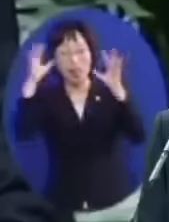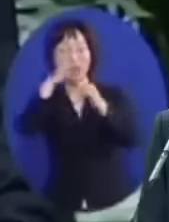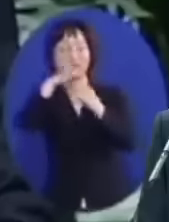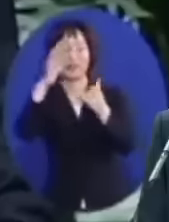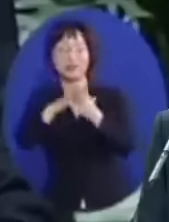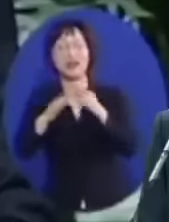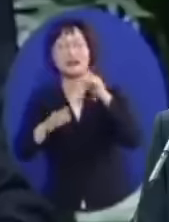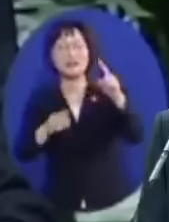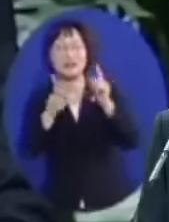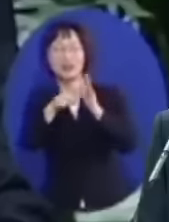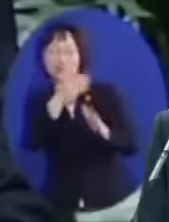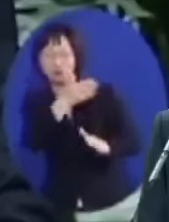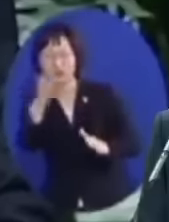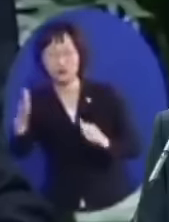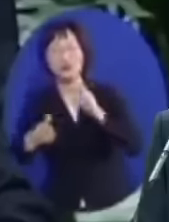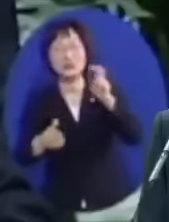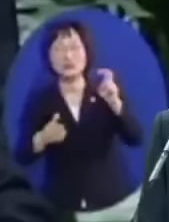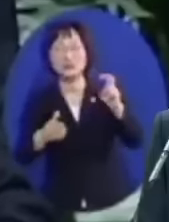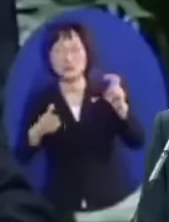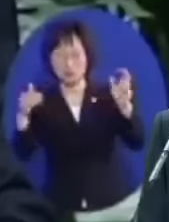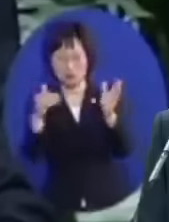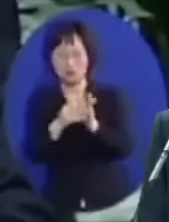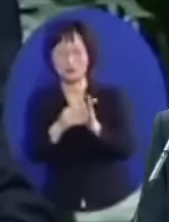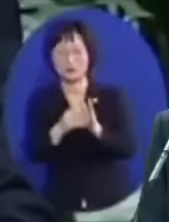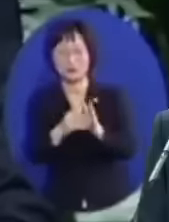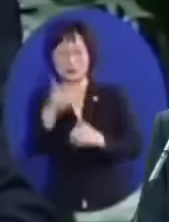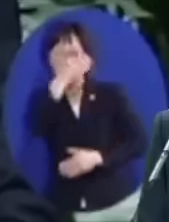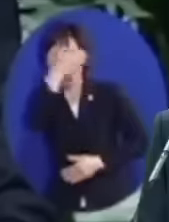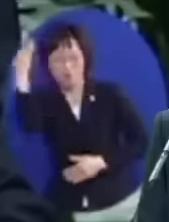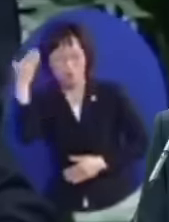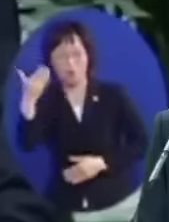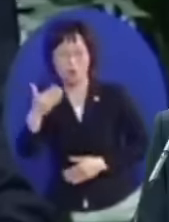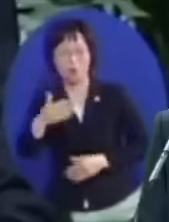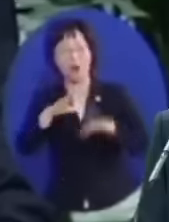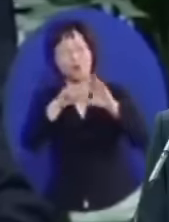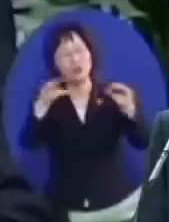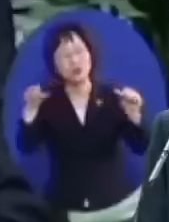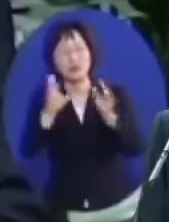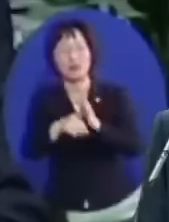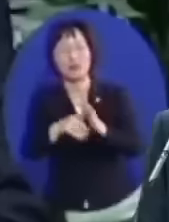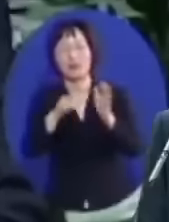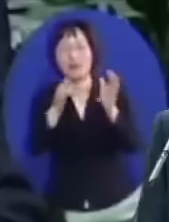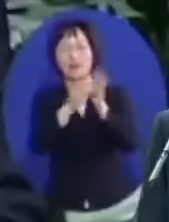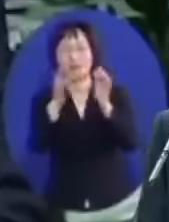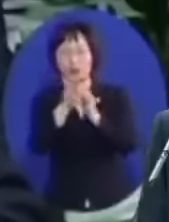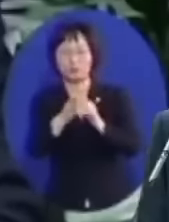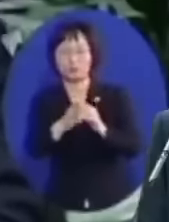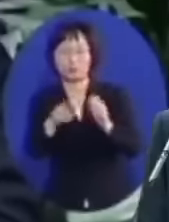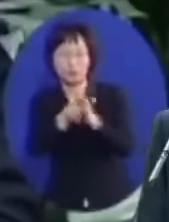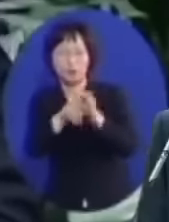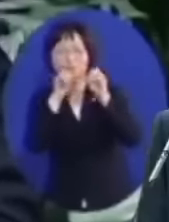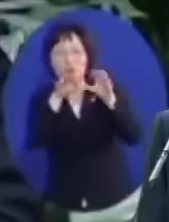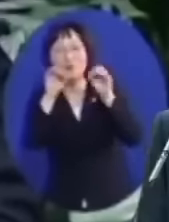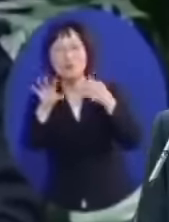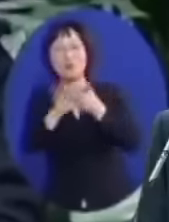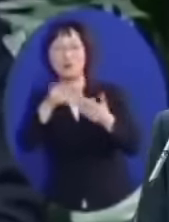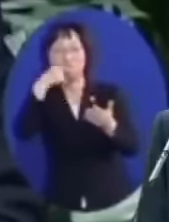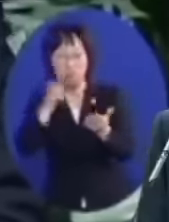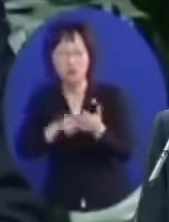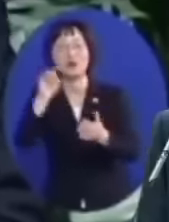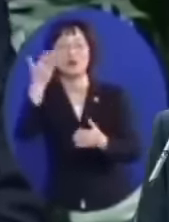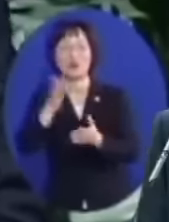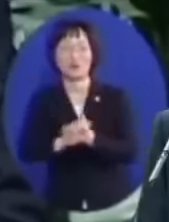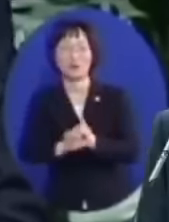살 때부터 20세까지 젊고 야들야들 할 때 그때 복음을 전하면 복음을 쉽게 받아들이지